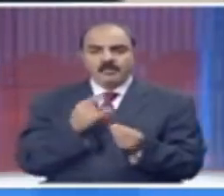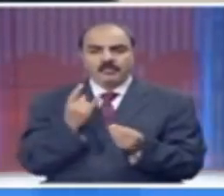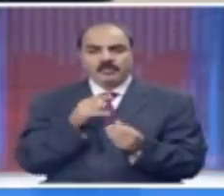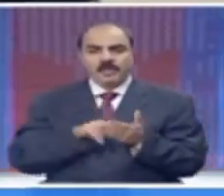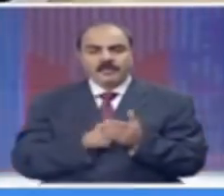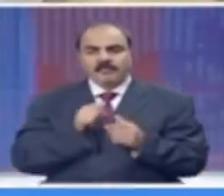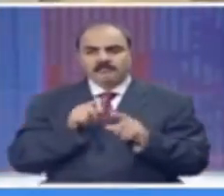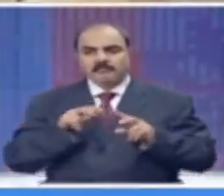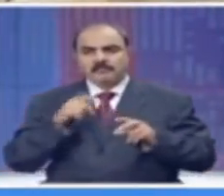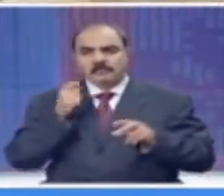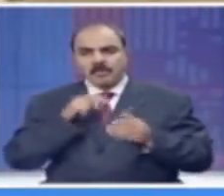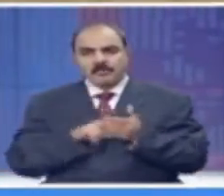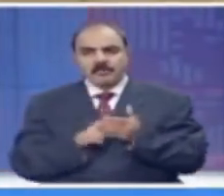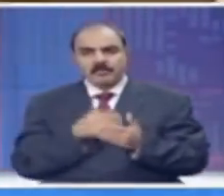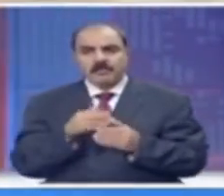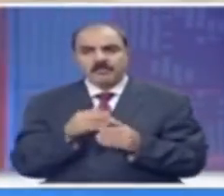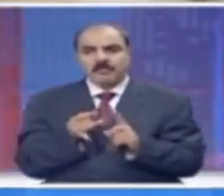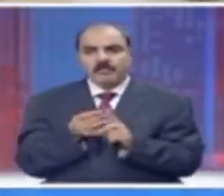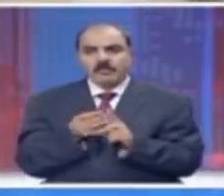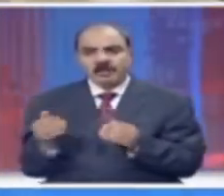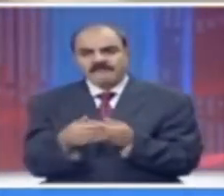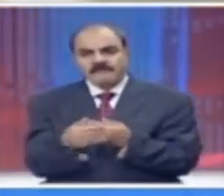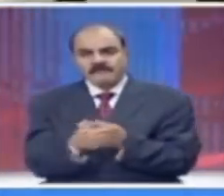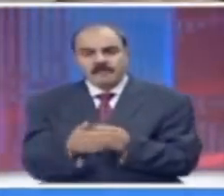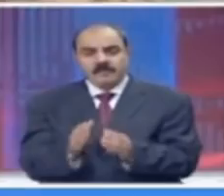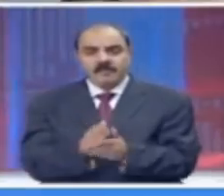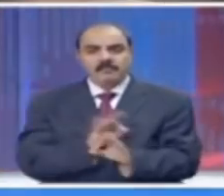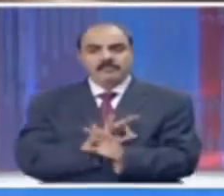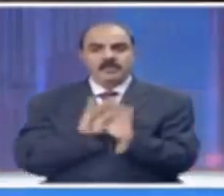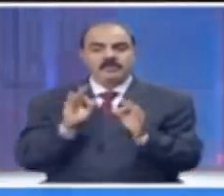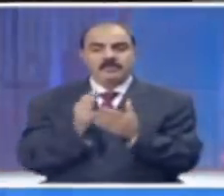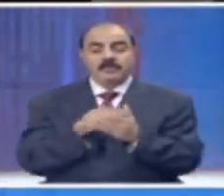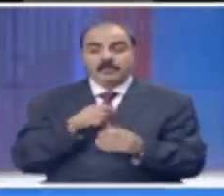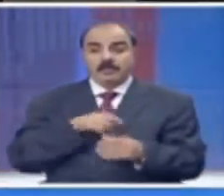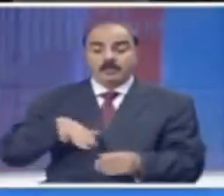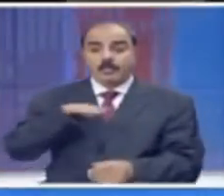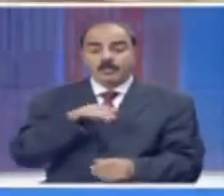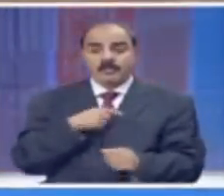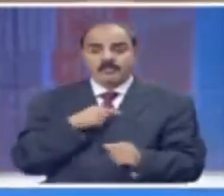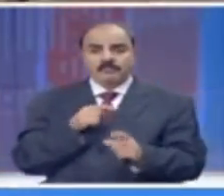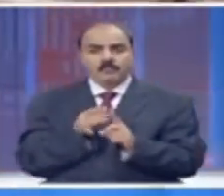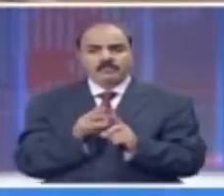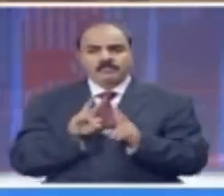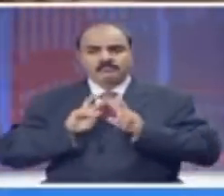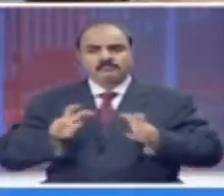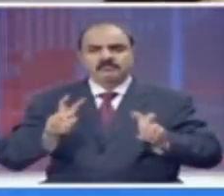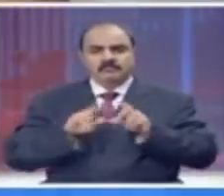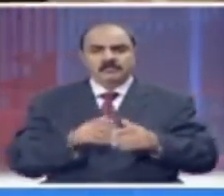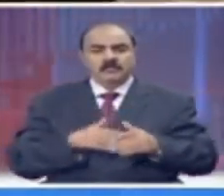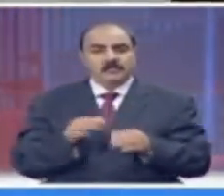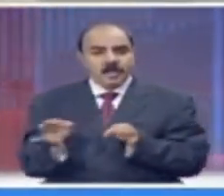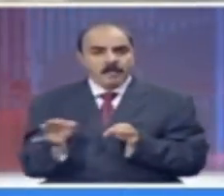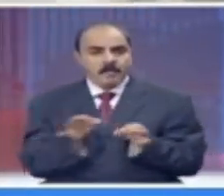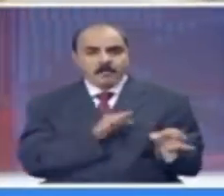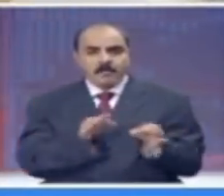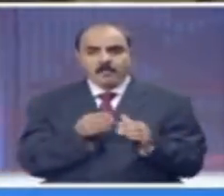الداخلية للتصدي لجرائم الاتجار وتهريب المواد المخدرة، فقد تمكنت الإدارة العامة لمكافحة المخدرات